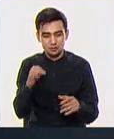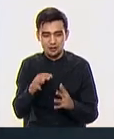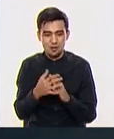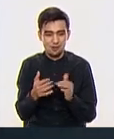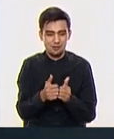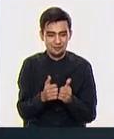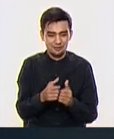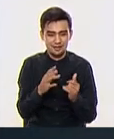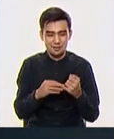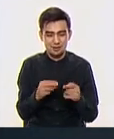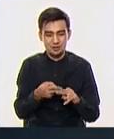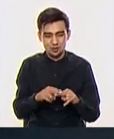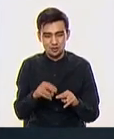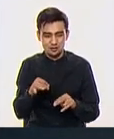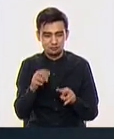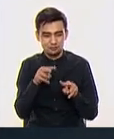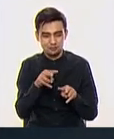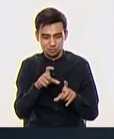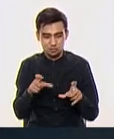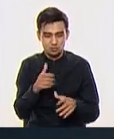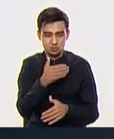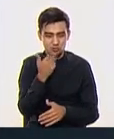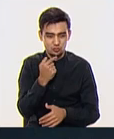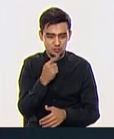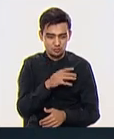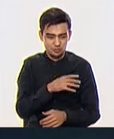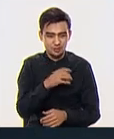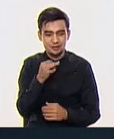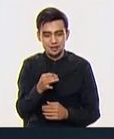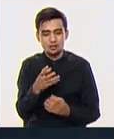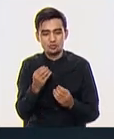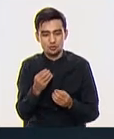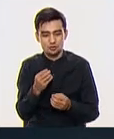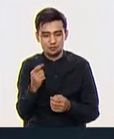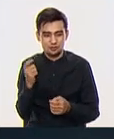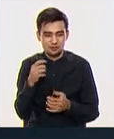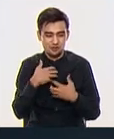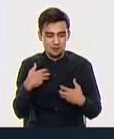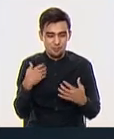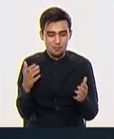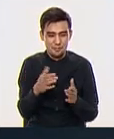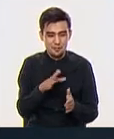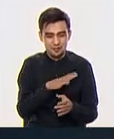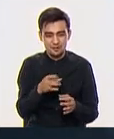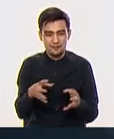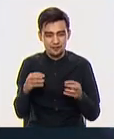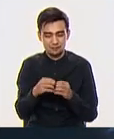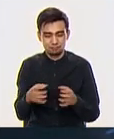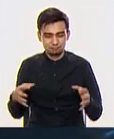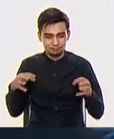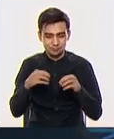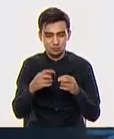құнарсызданып кеткенін, ал оны бақылайтын адамның жоқтығын тілге тиек етті. Ол үшін аз малға иелік ететін шаруаларды біріктіру керек